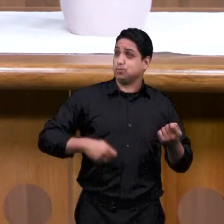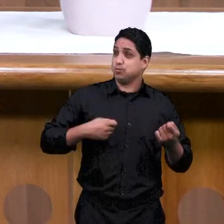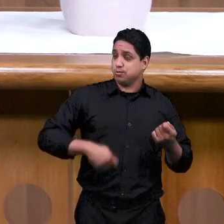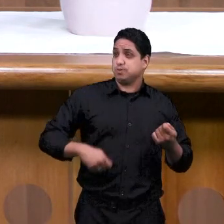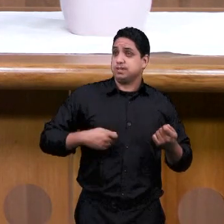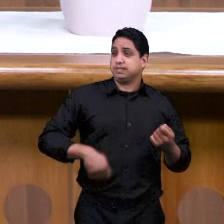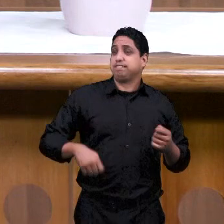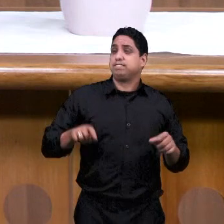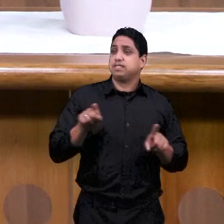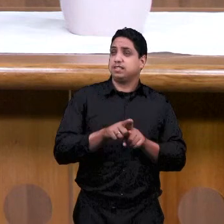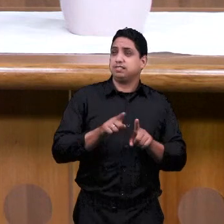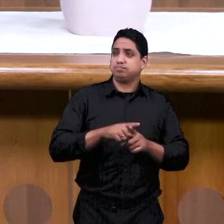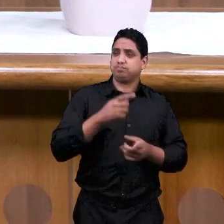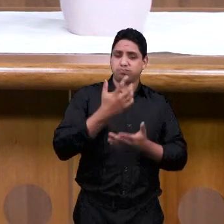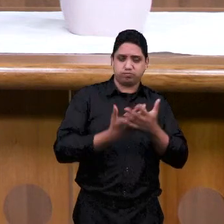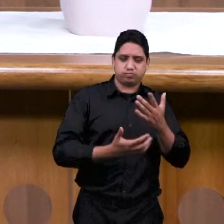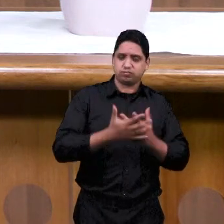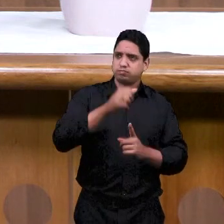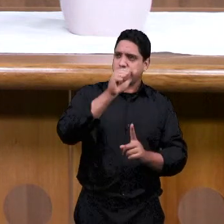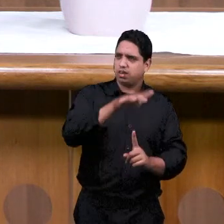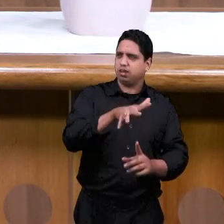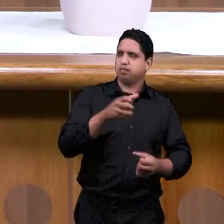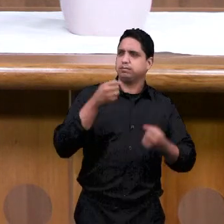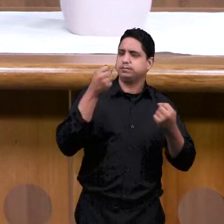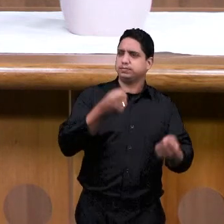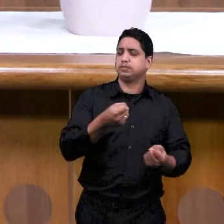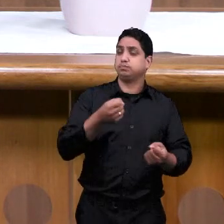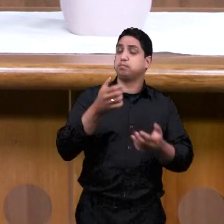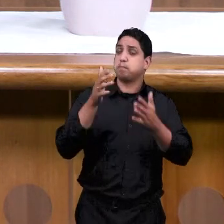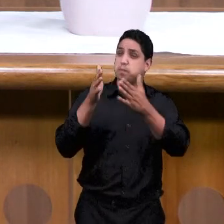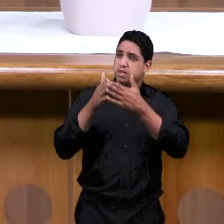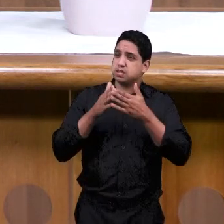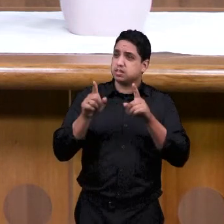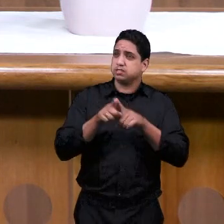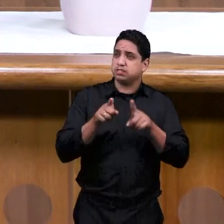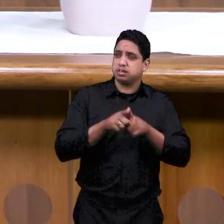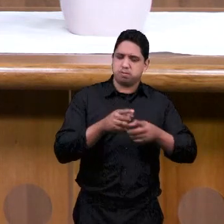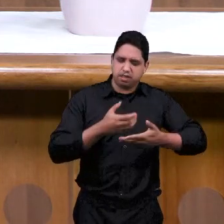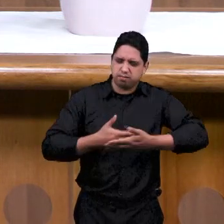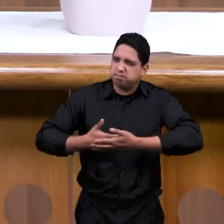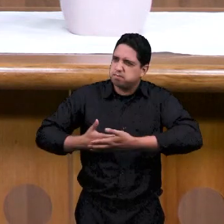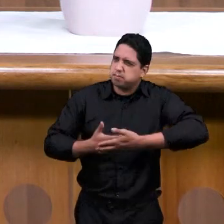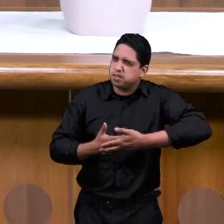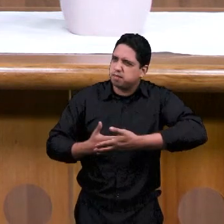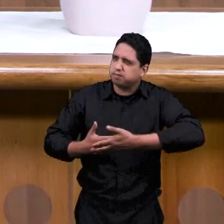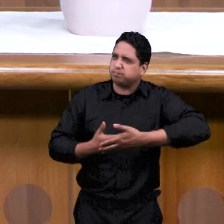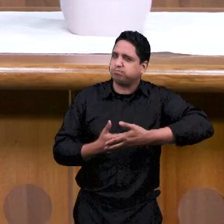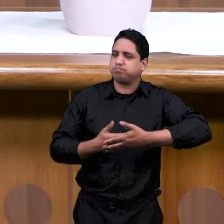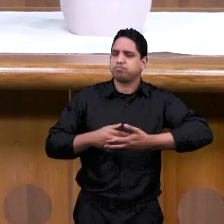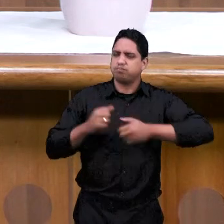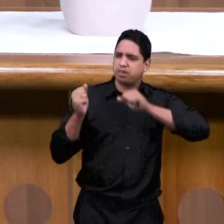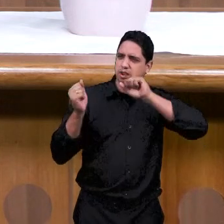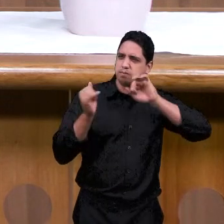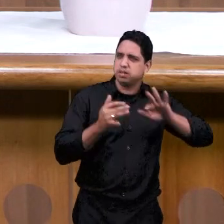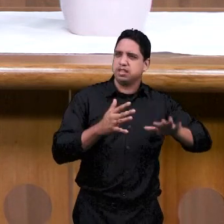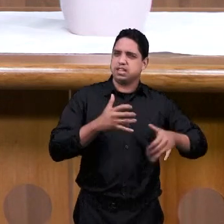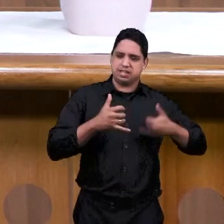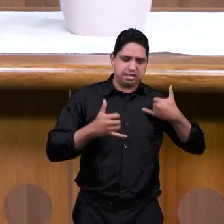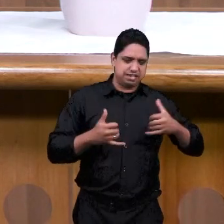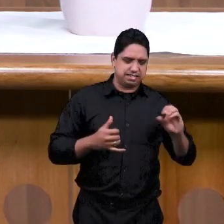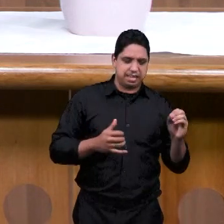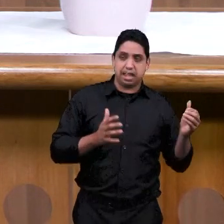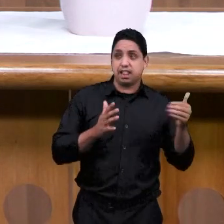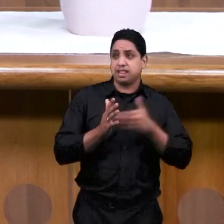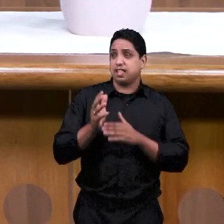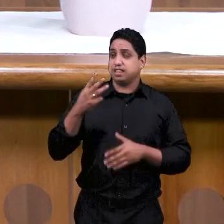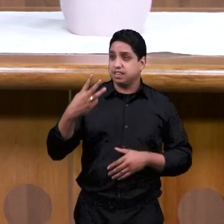Mets sur eux ta main de pouvoir. Nous demandons aussi, Seigneur, pour les enfants qui sont dans le bras de leurs parents, de 0 à